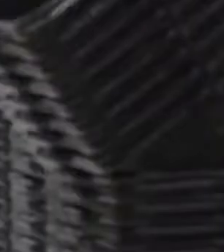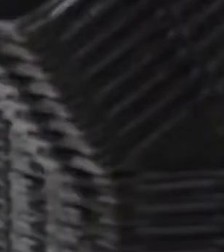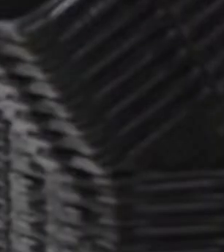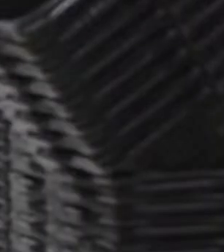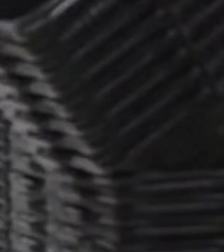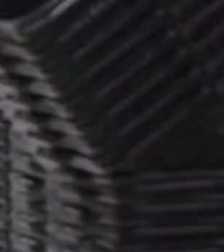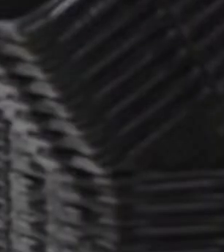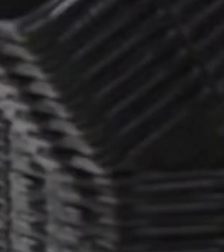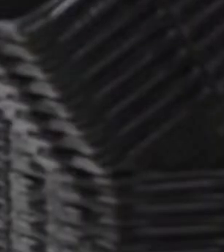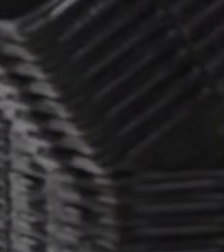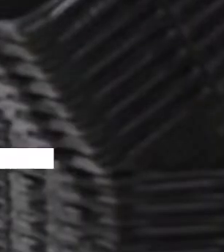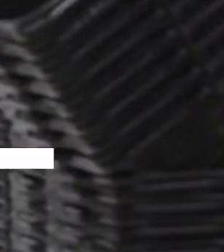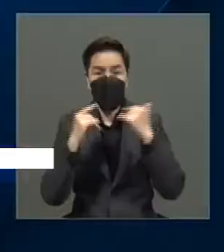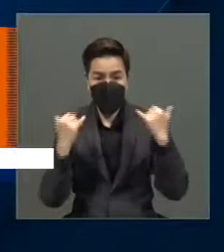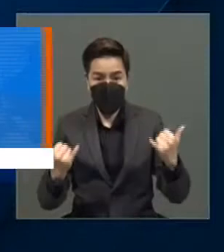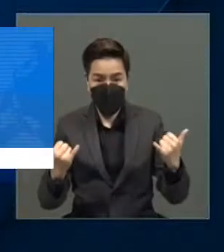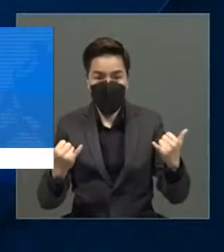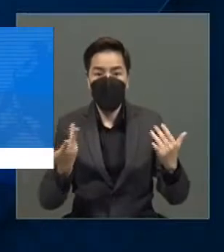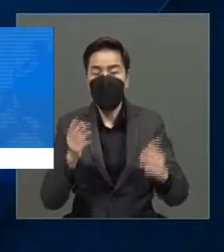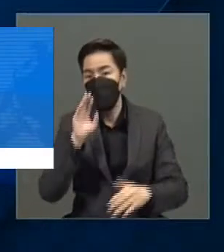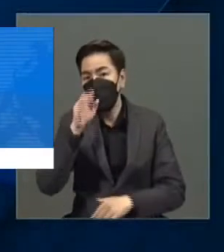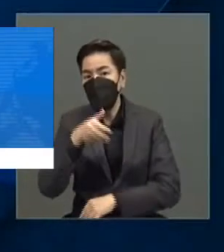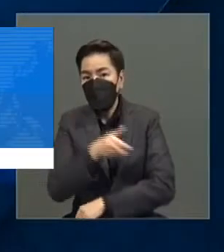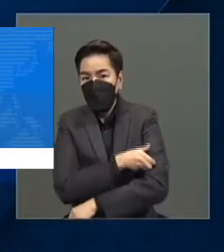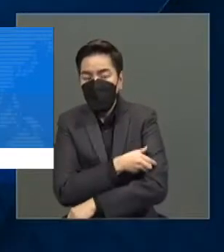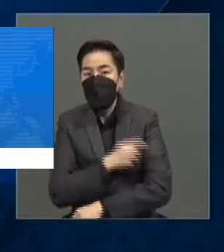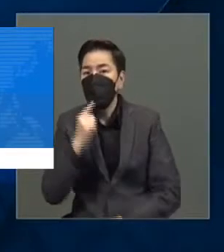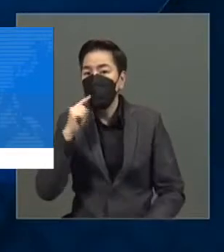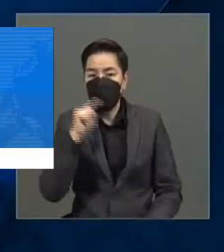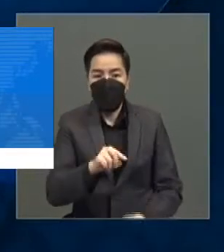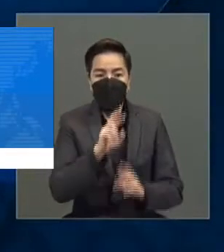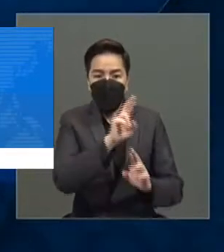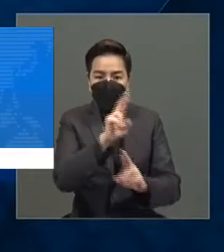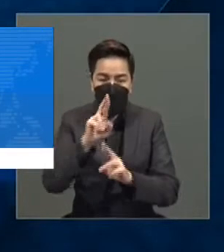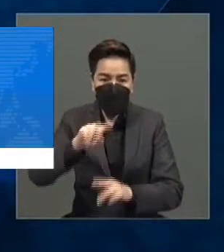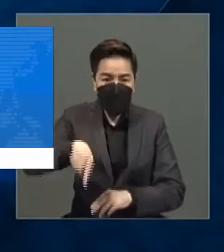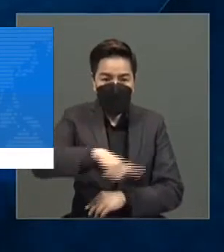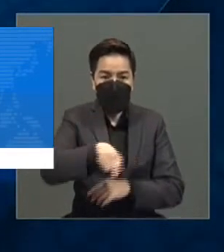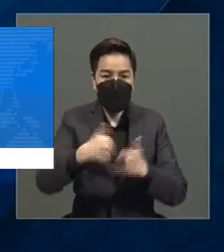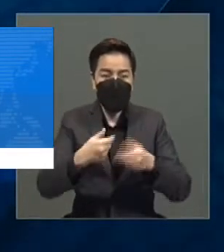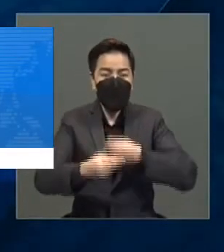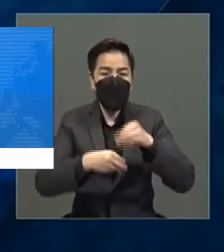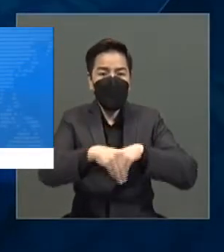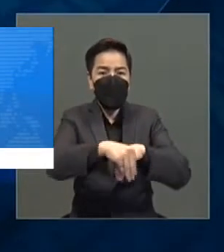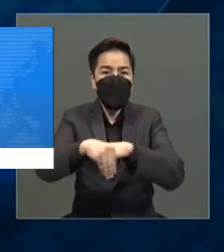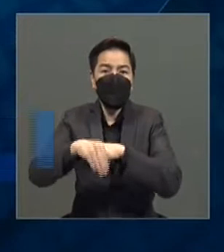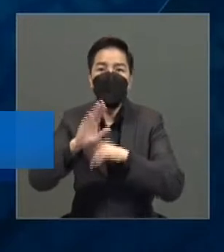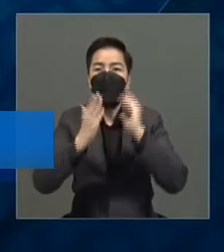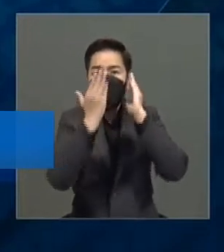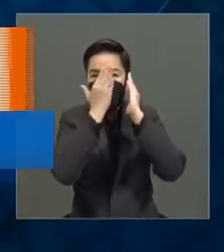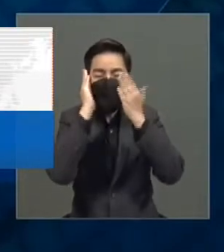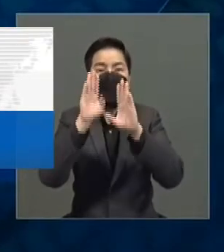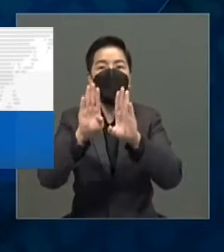แคมป์คนงานทางกทม.ก็จึงมีการเฝ้าระวังห้างสรรพสินค้าในย่านราชประสงค์